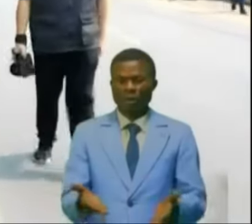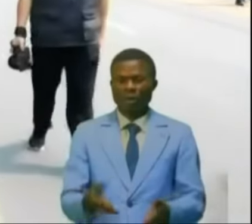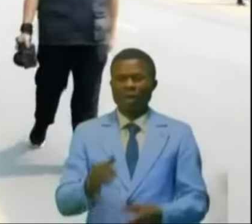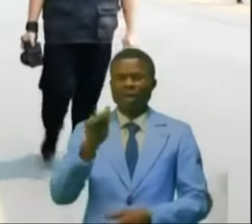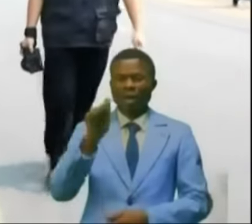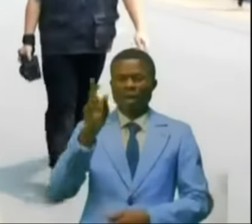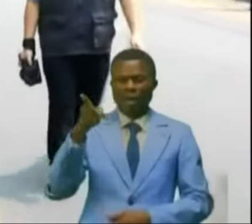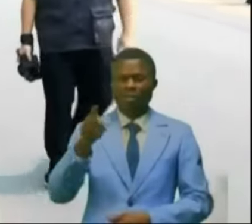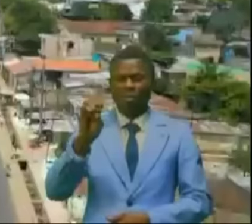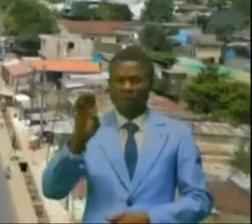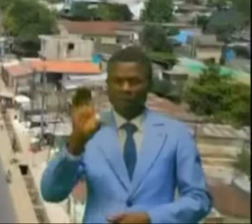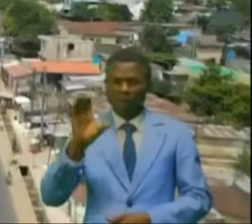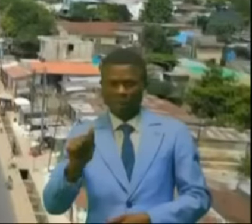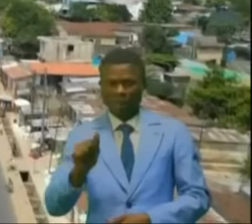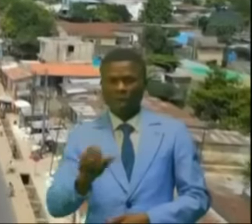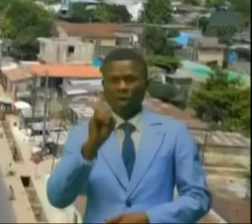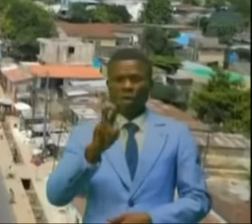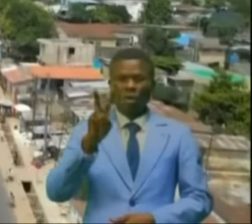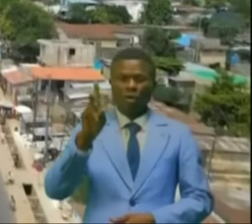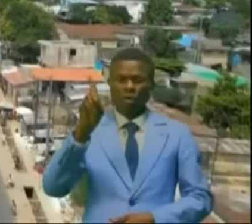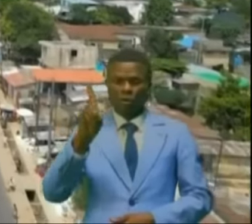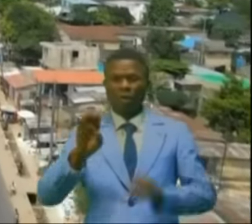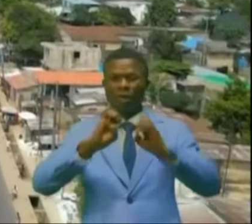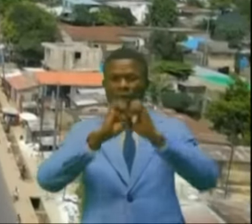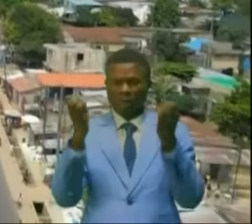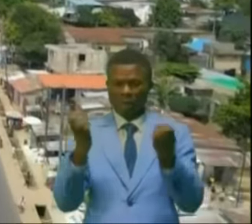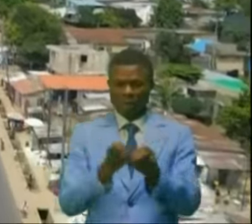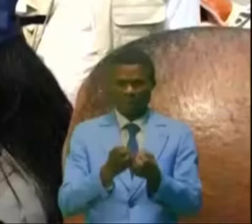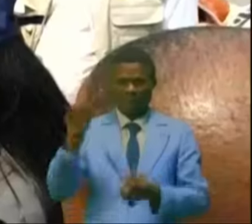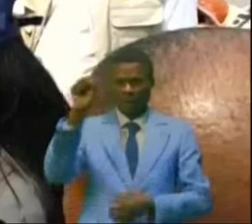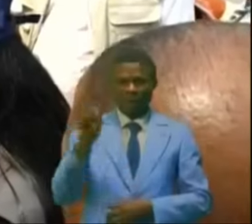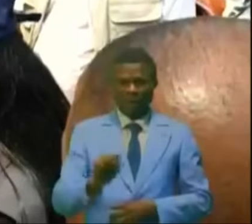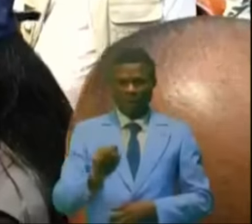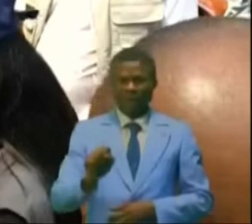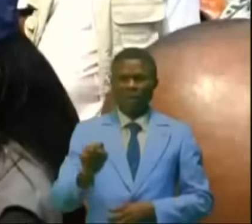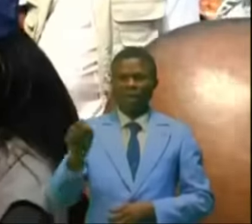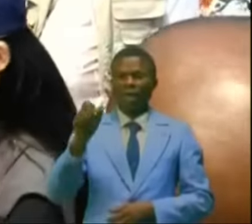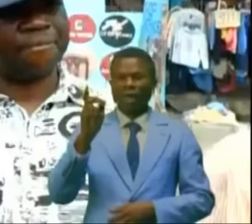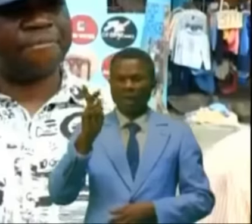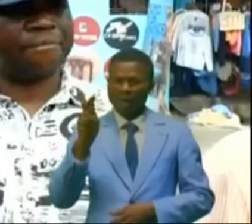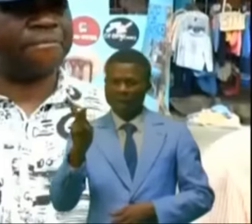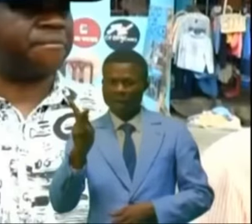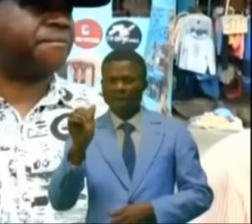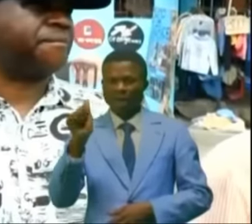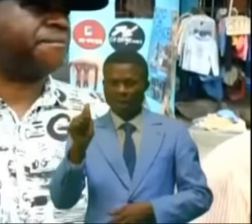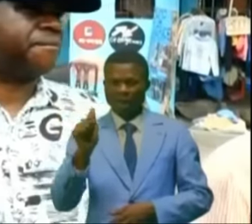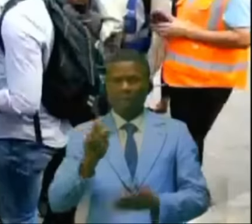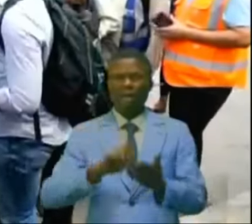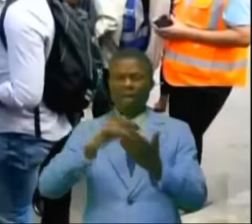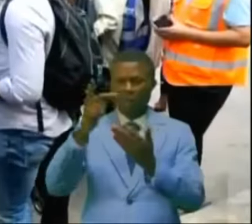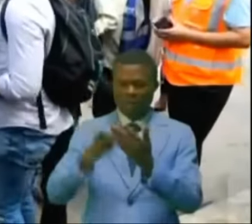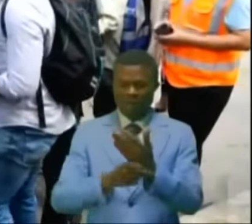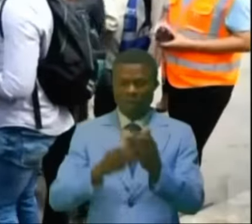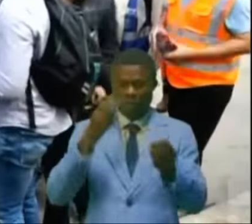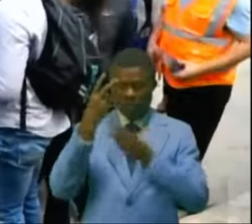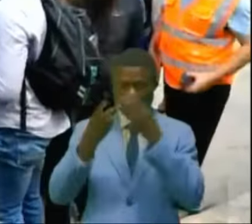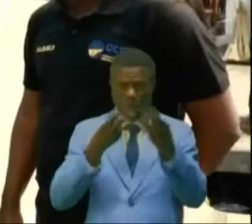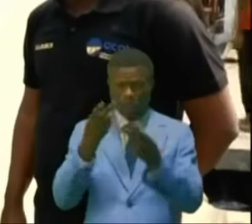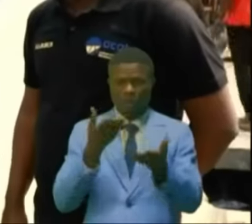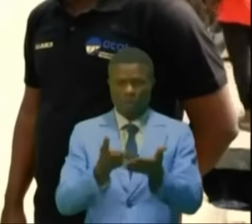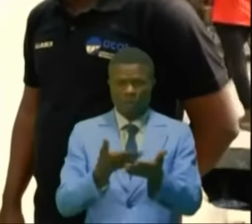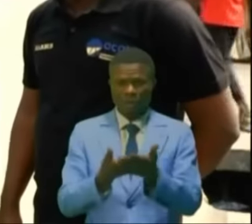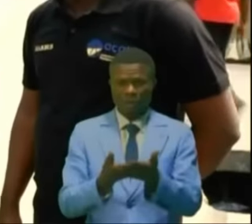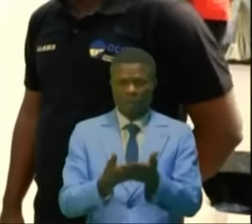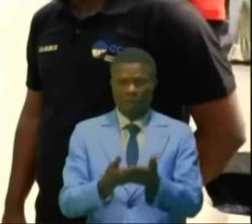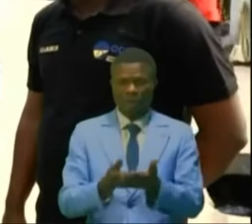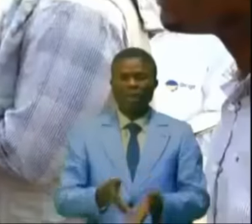PCSC, OVD et l'entreprise CISC SA a parcouru l'ensemble du projet, inspectant ainsi les